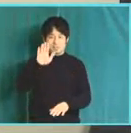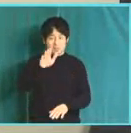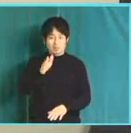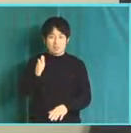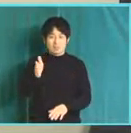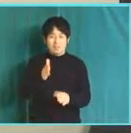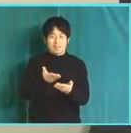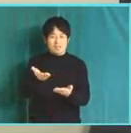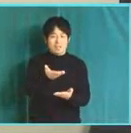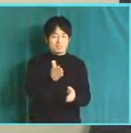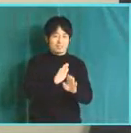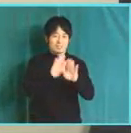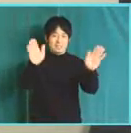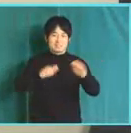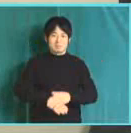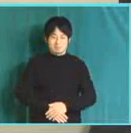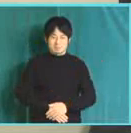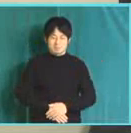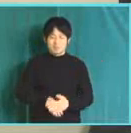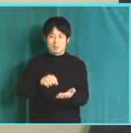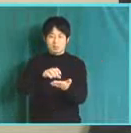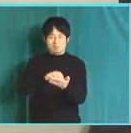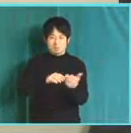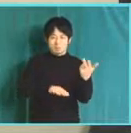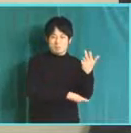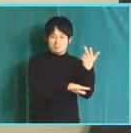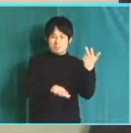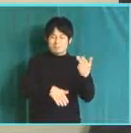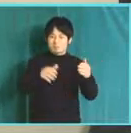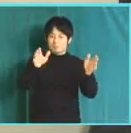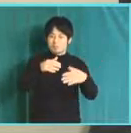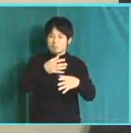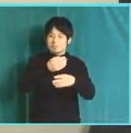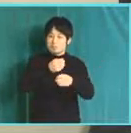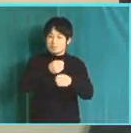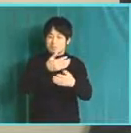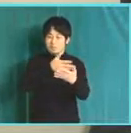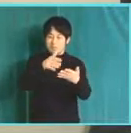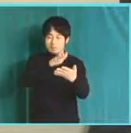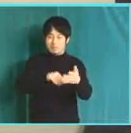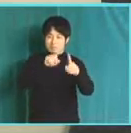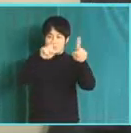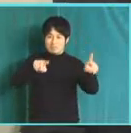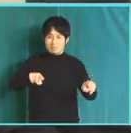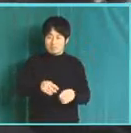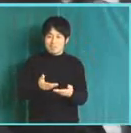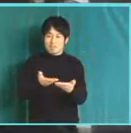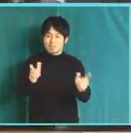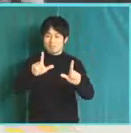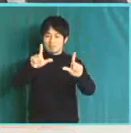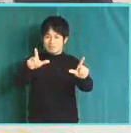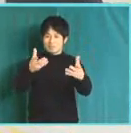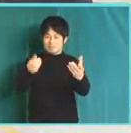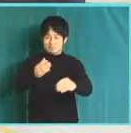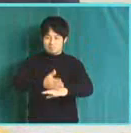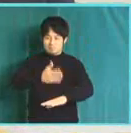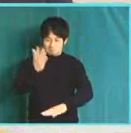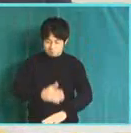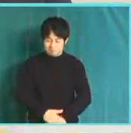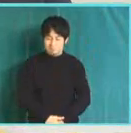始まります、ゴミと資源の収集日カレンダーのお知らせをお送りしました。新井さん、ありがとうございました。 ありがとうございました